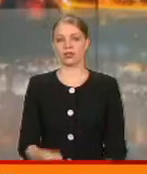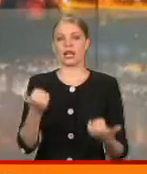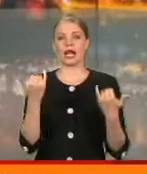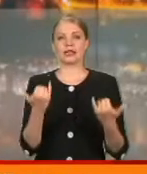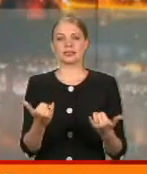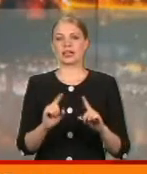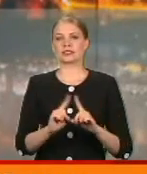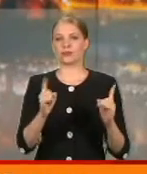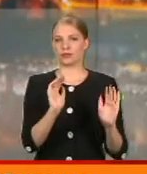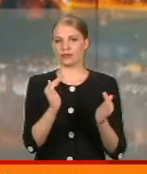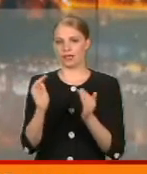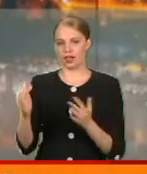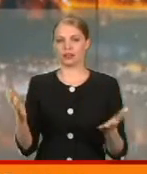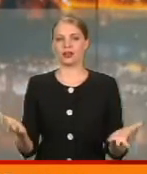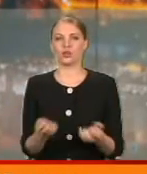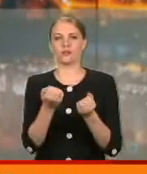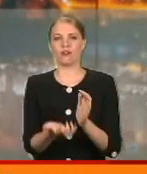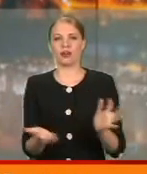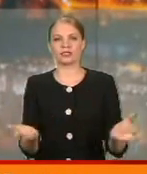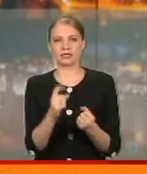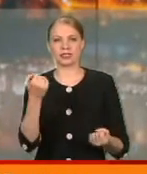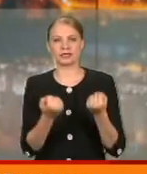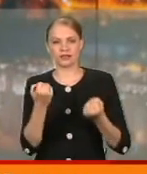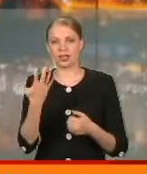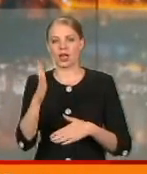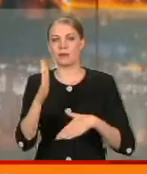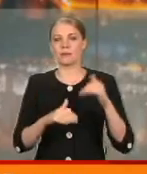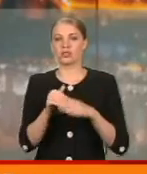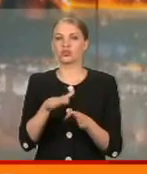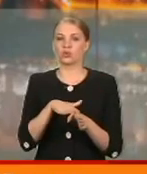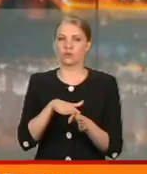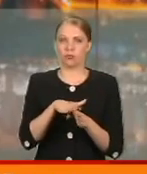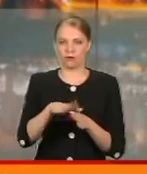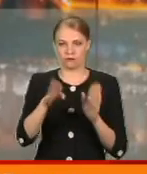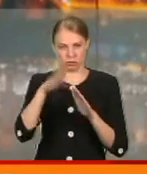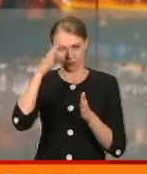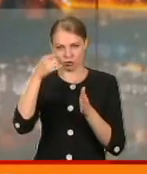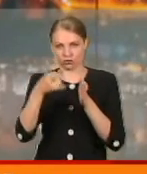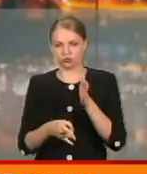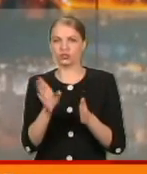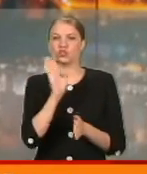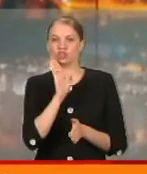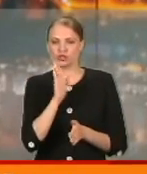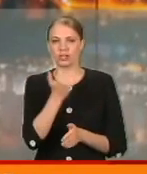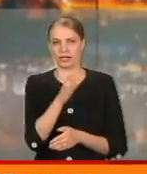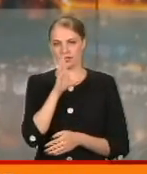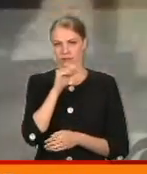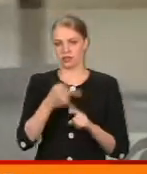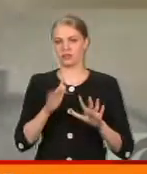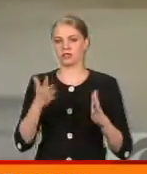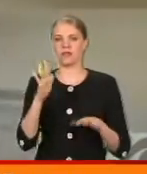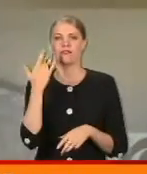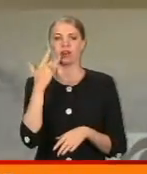А зараз неймовірні кадри. Рятувальники дістали з автівки, яка майже повністю пішла під воду, жінку та її пса. Це